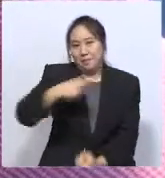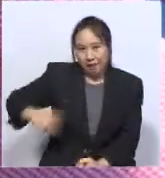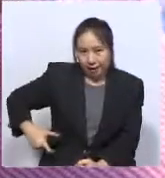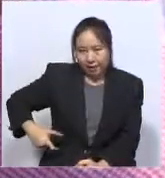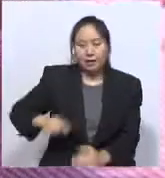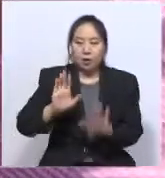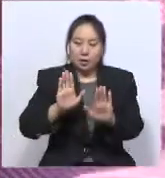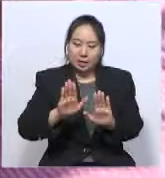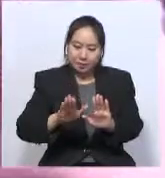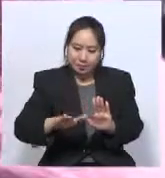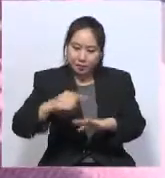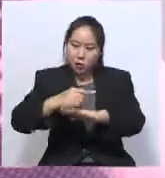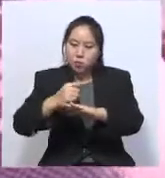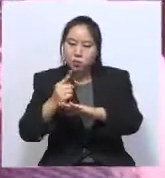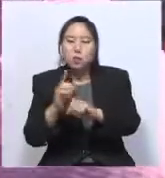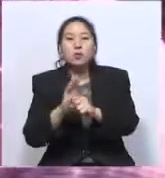ลงครับผม